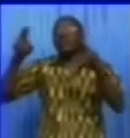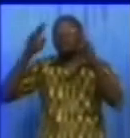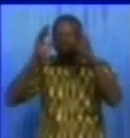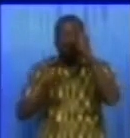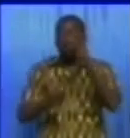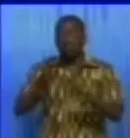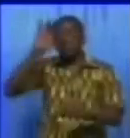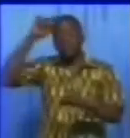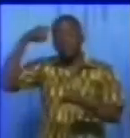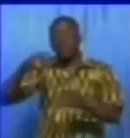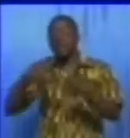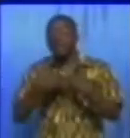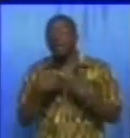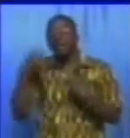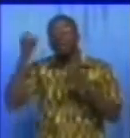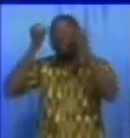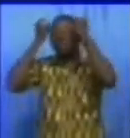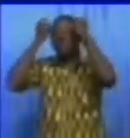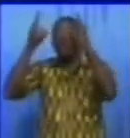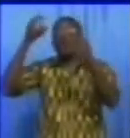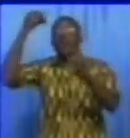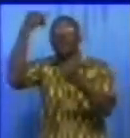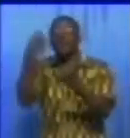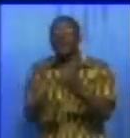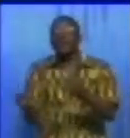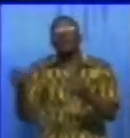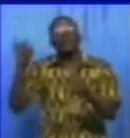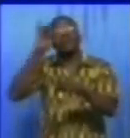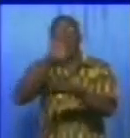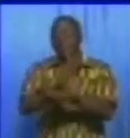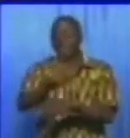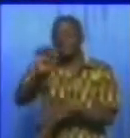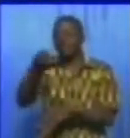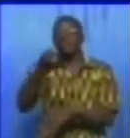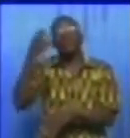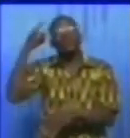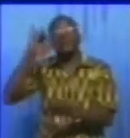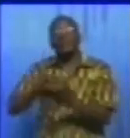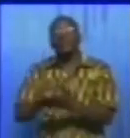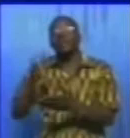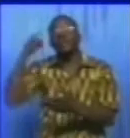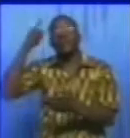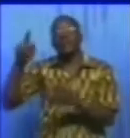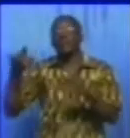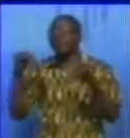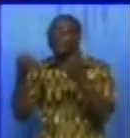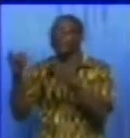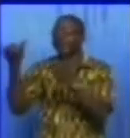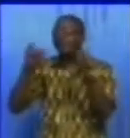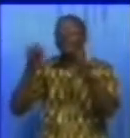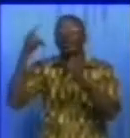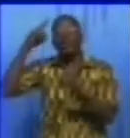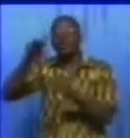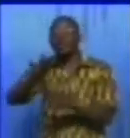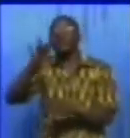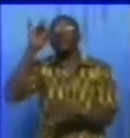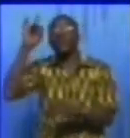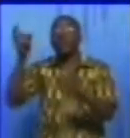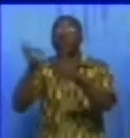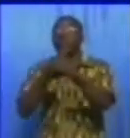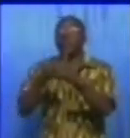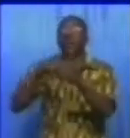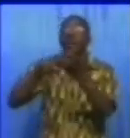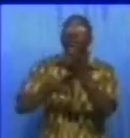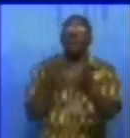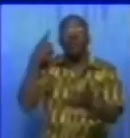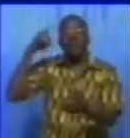qu'elles allaient avoir une surprise à la fin de la soirée. Ce fut pour elles une double joie car en plus de découvrir pour la première fois